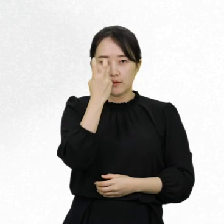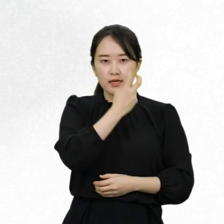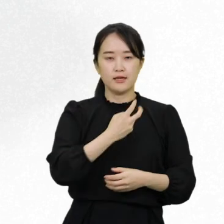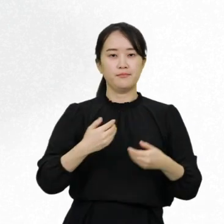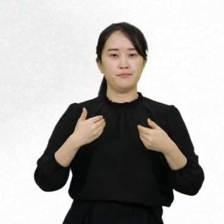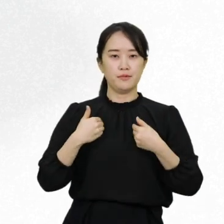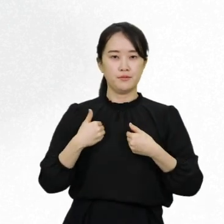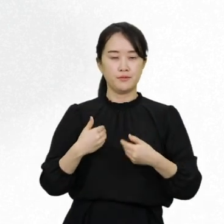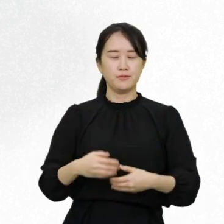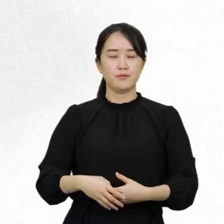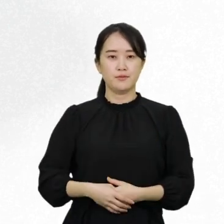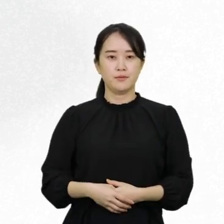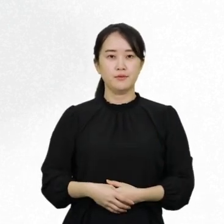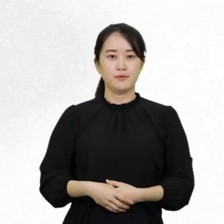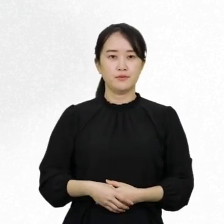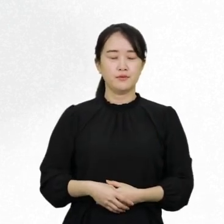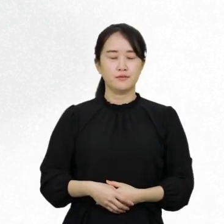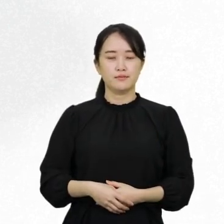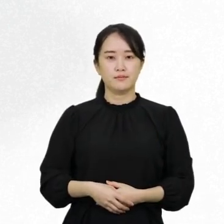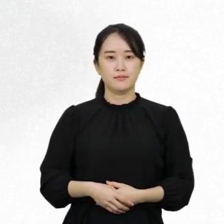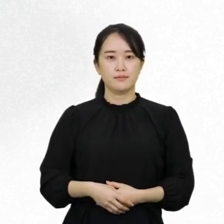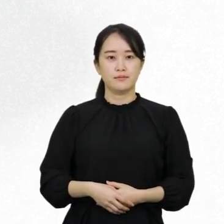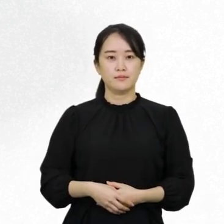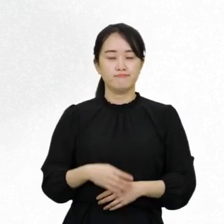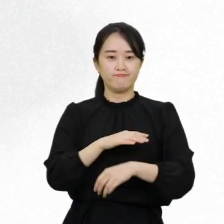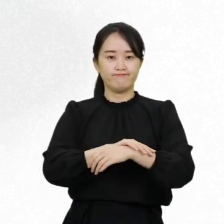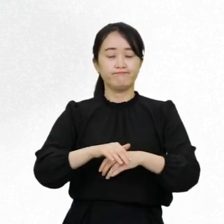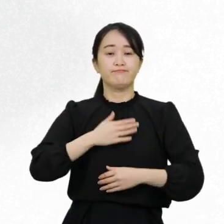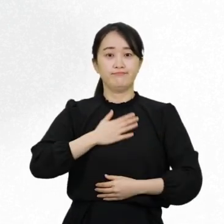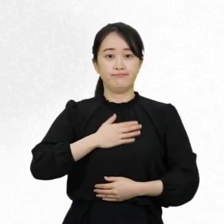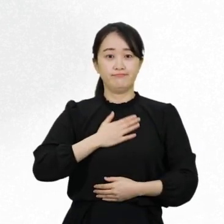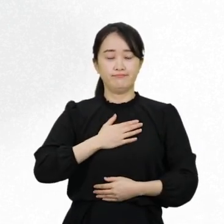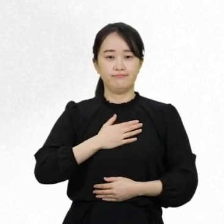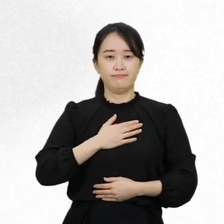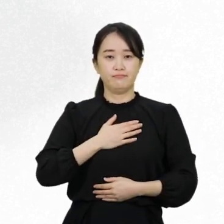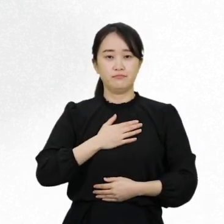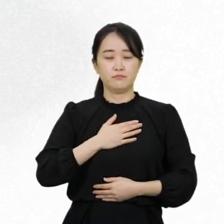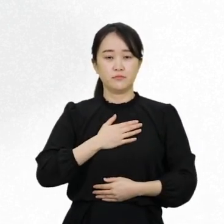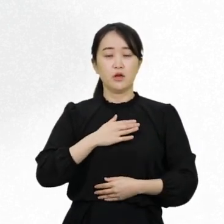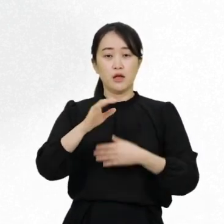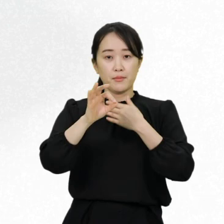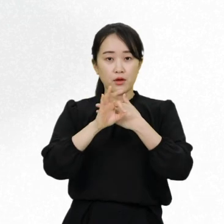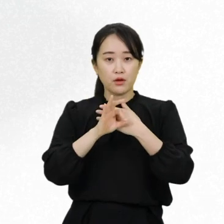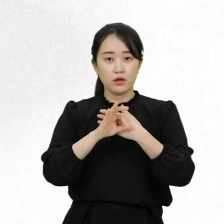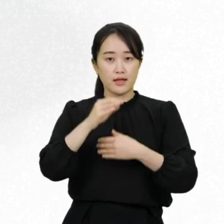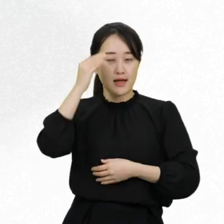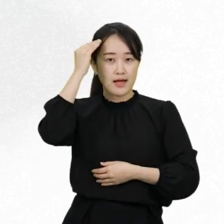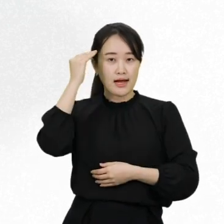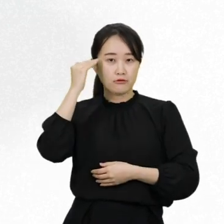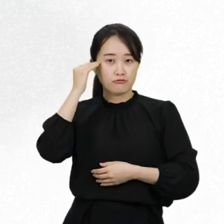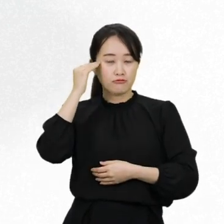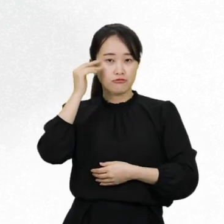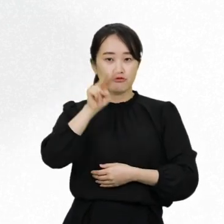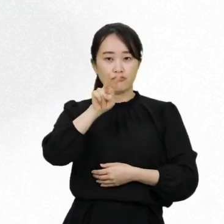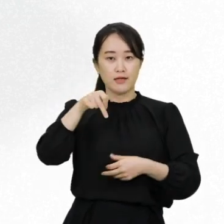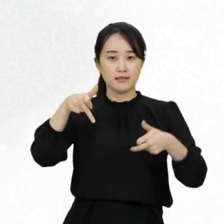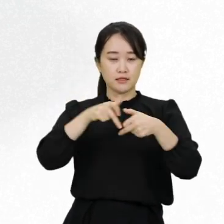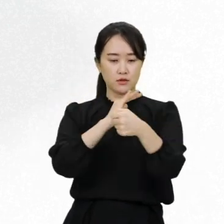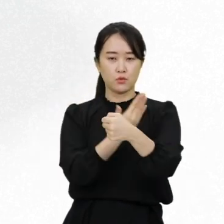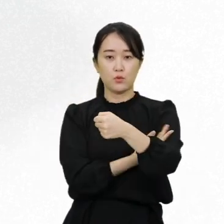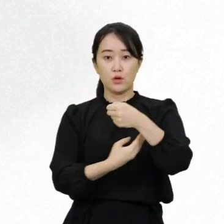지명하고 활동을 용이하게 하기 위하여 조정기구를 설립, 지명해야 합니다. 그리고